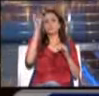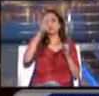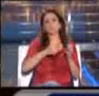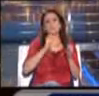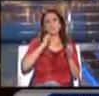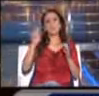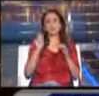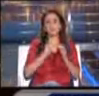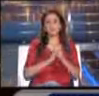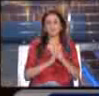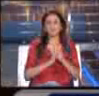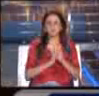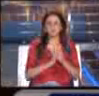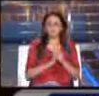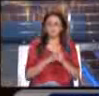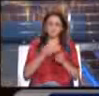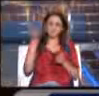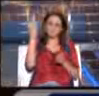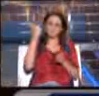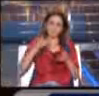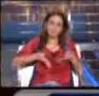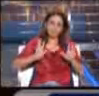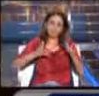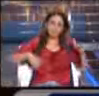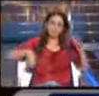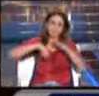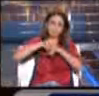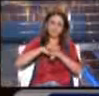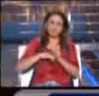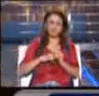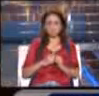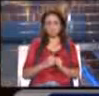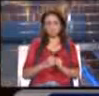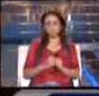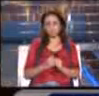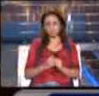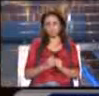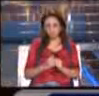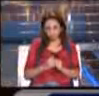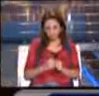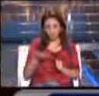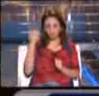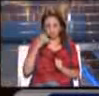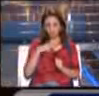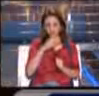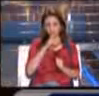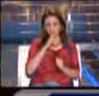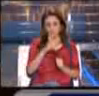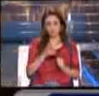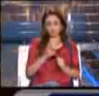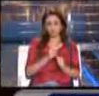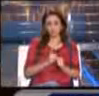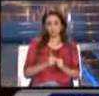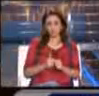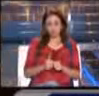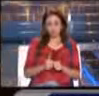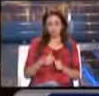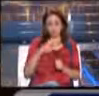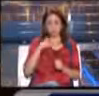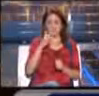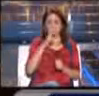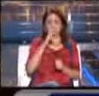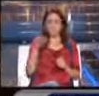ممكن لو جبنا الشريط الماتش قلت يا جماعه، كنت وقتها في قناه الاهلي في الاستوديو، كنت في الاستوديو قلت يا جماعه مش